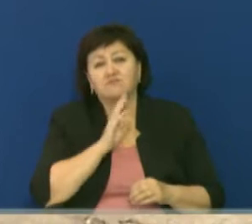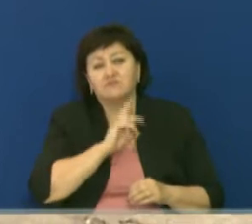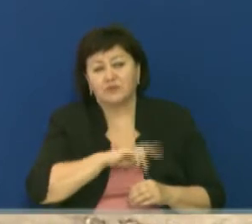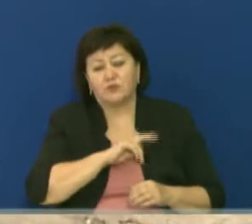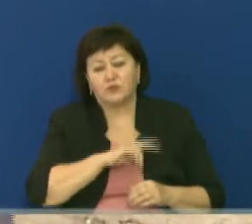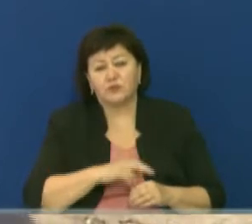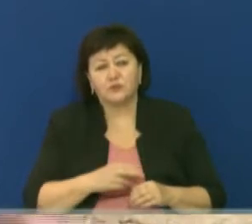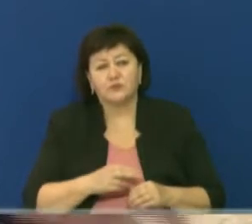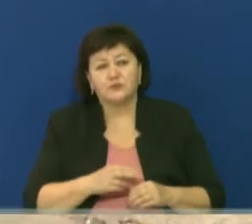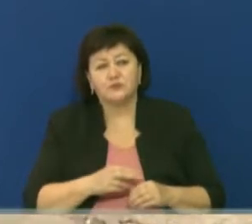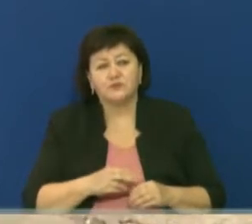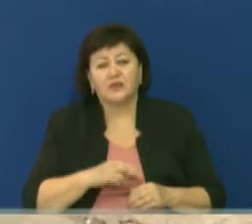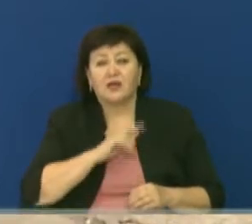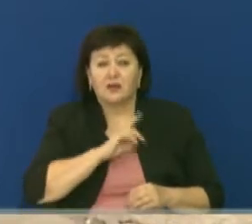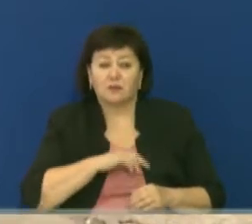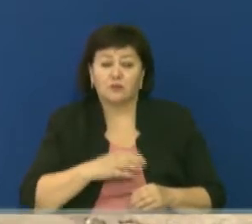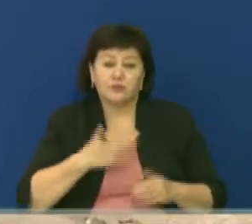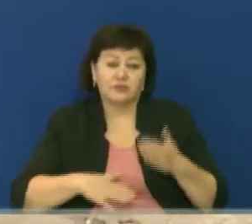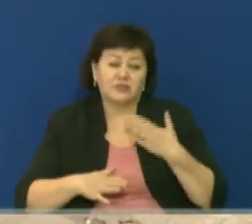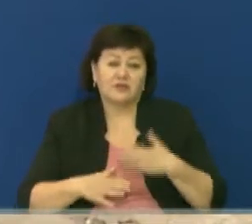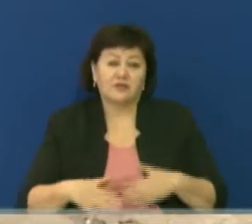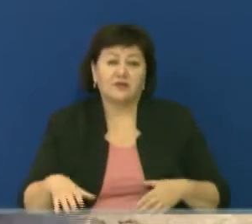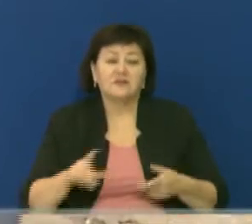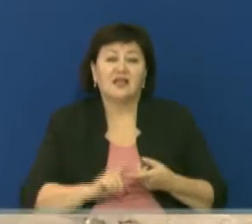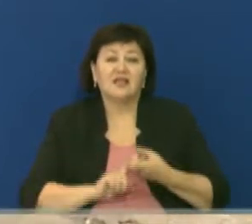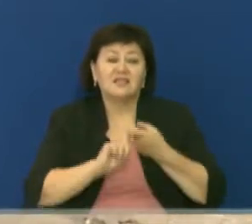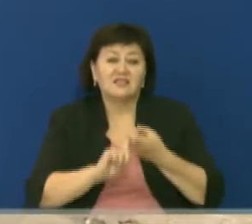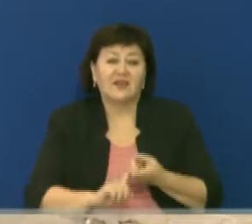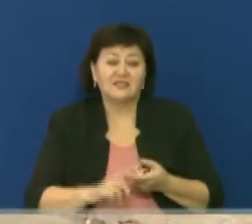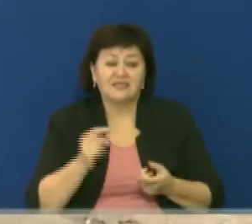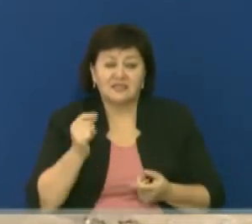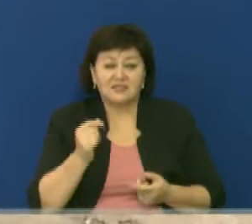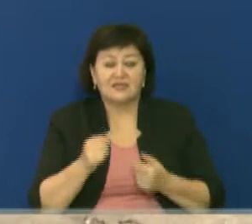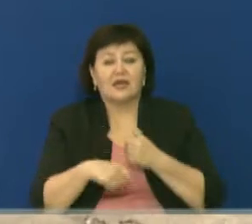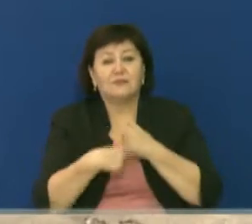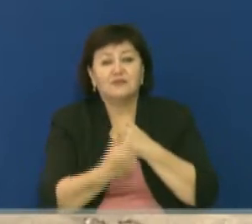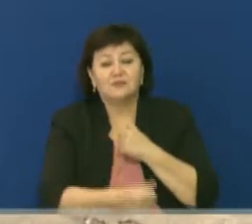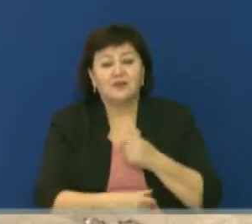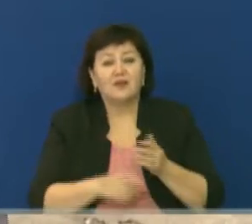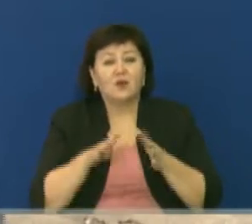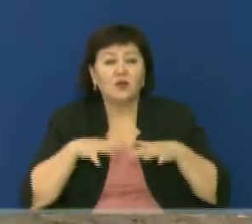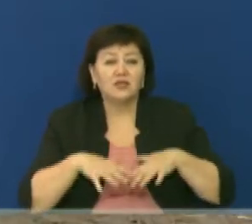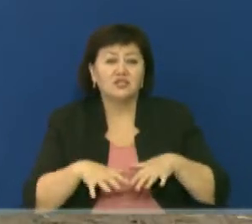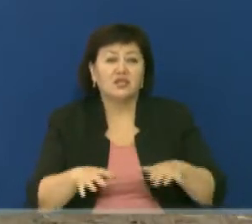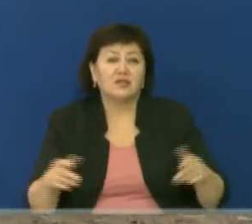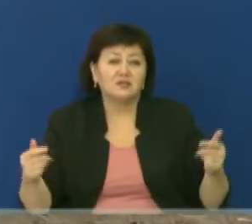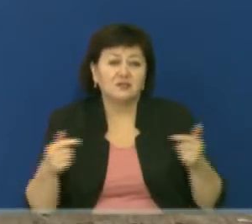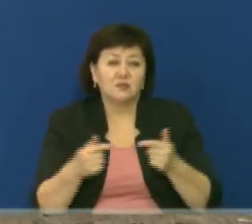хорошо, рабочие довольны. Все вопросы, связанные с деньгами и с материалами, все решается вовремя.